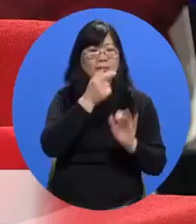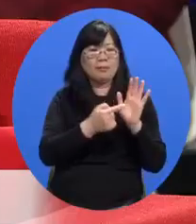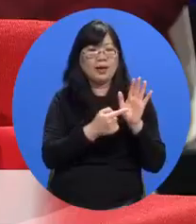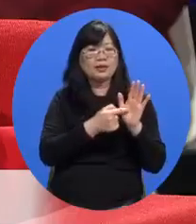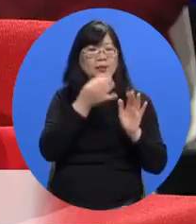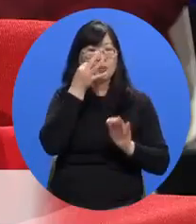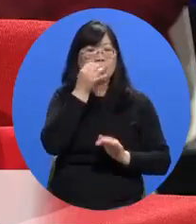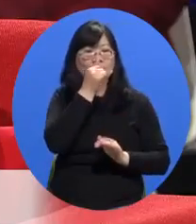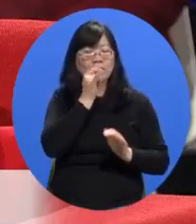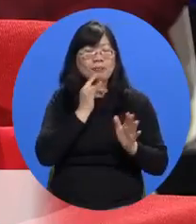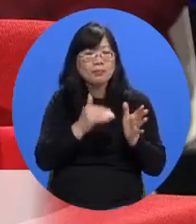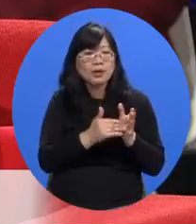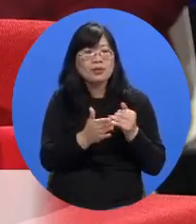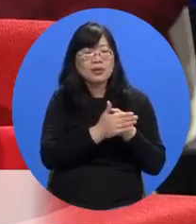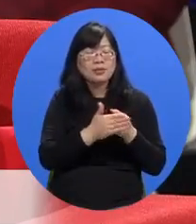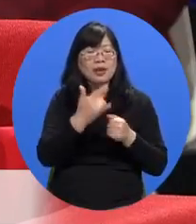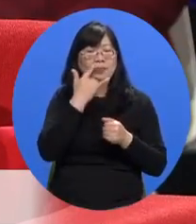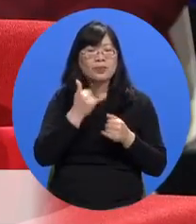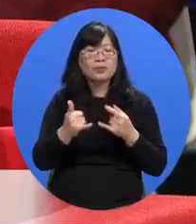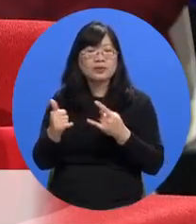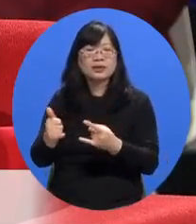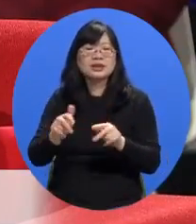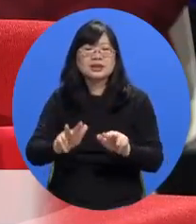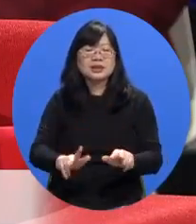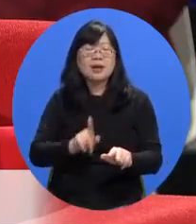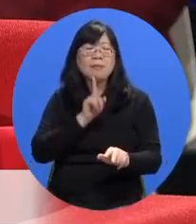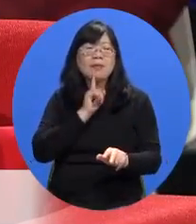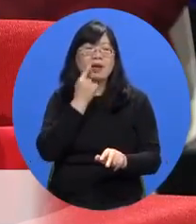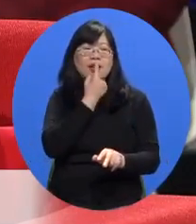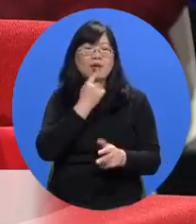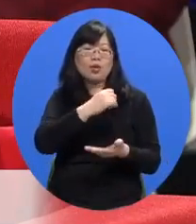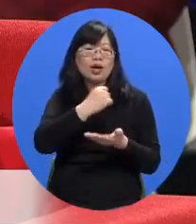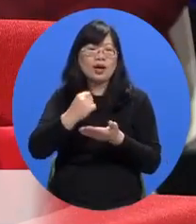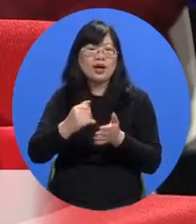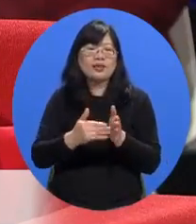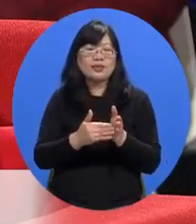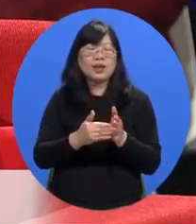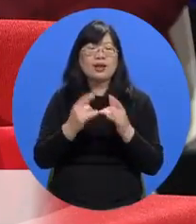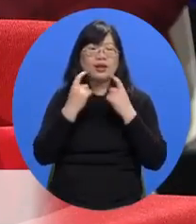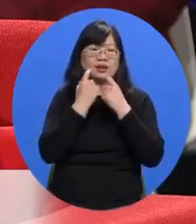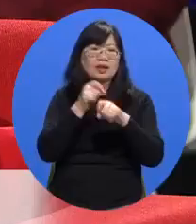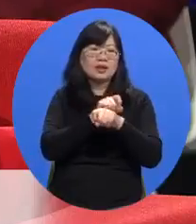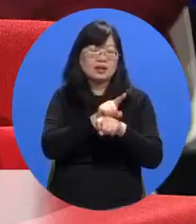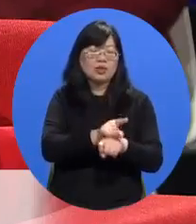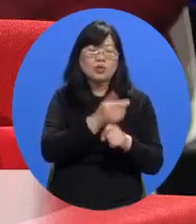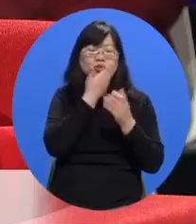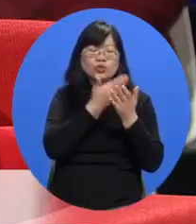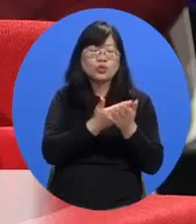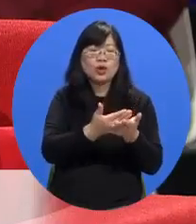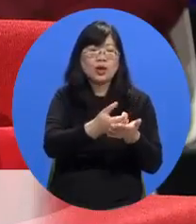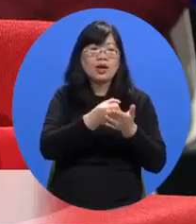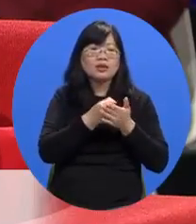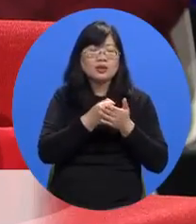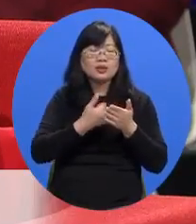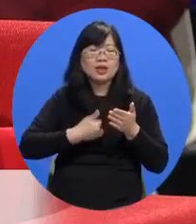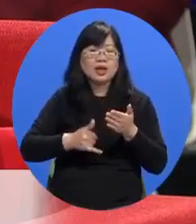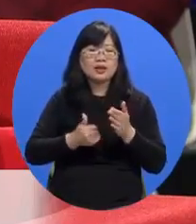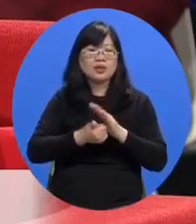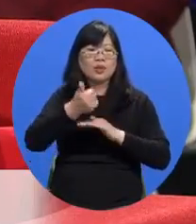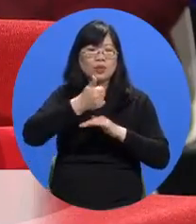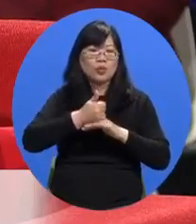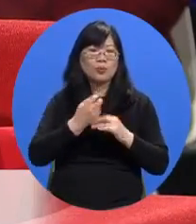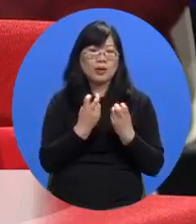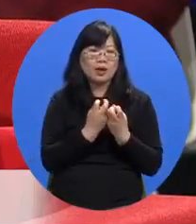많이 보이거든요. 네. 그래서 학부모님들이 정말 말로는 우리가 하는데 개성을 중요하게 여기고 그리고 자녀의 성공